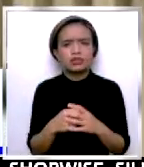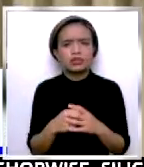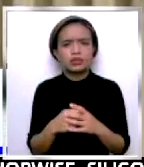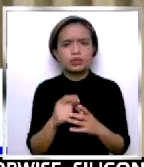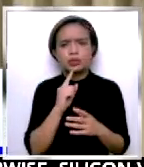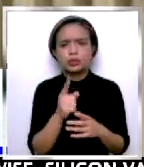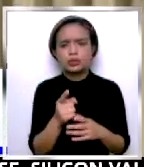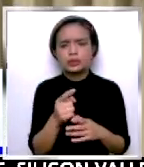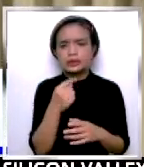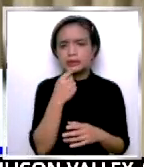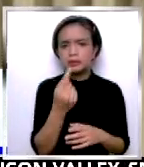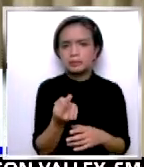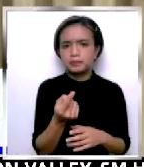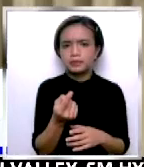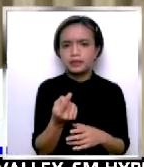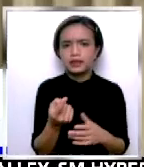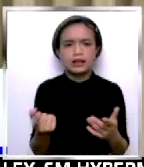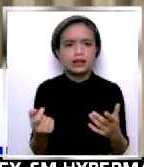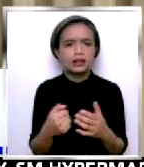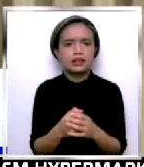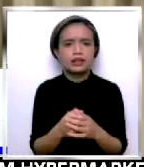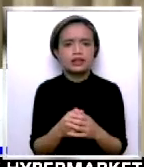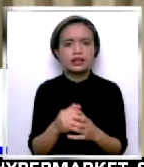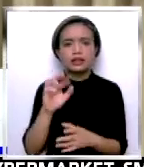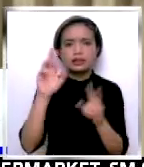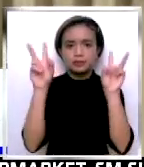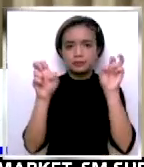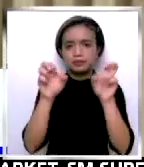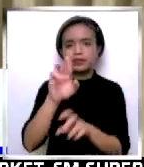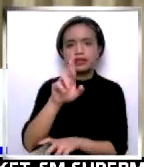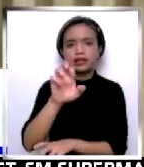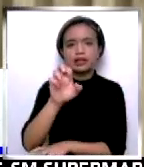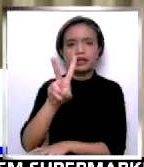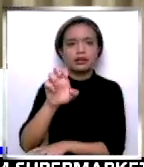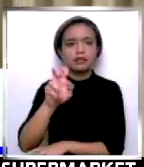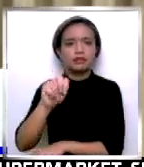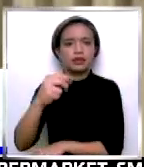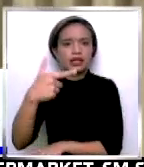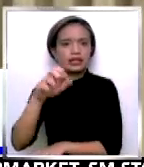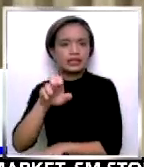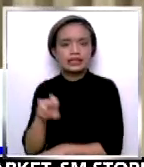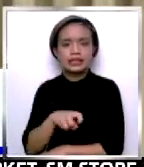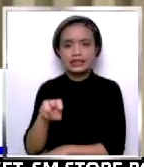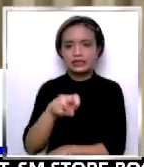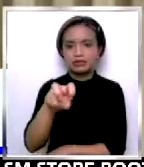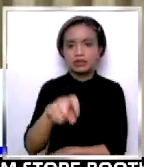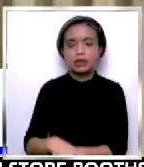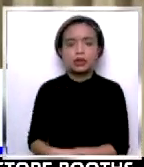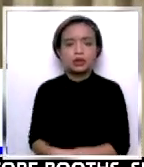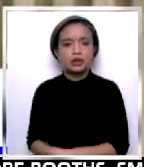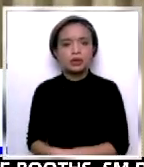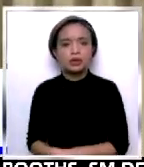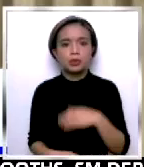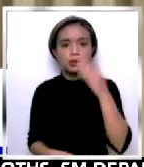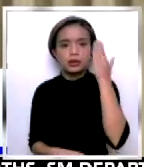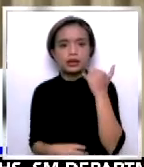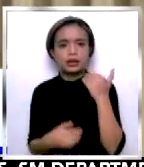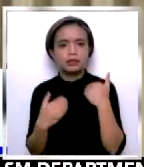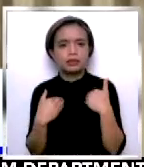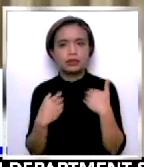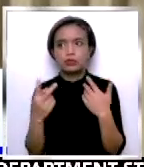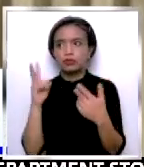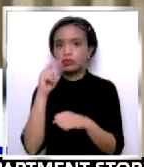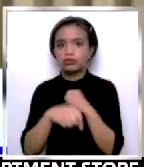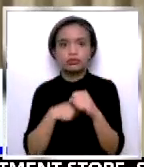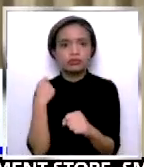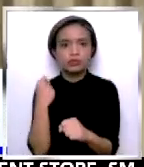saying revenge travel, you know. Because you're having been deprived of mobility for 2 years, you know.